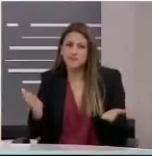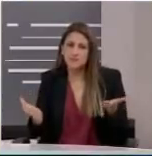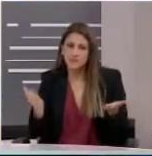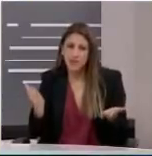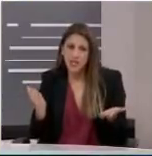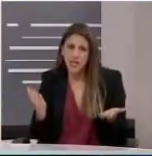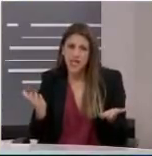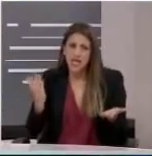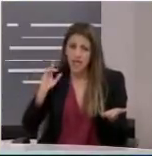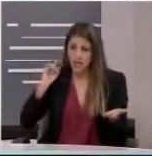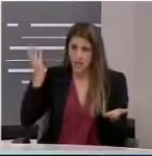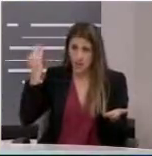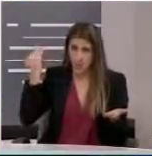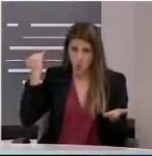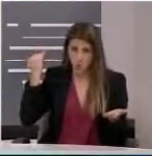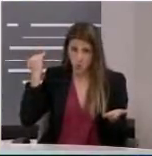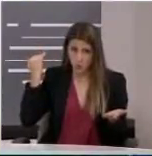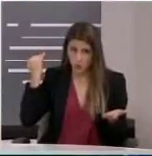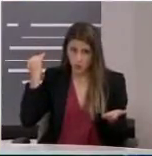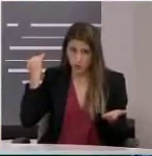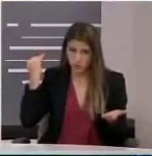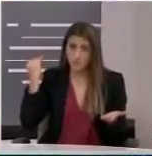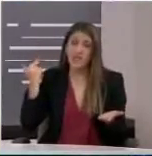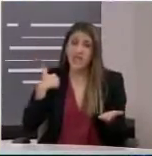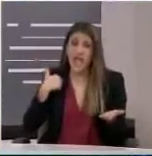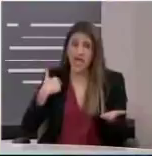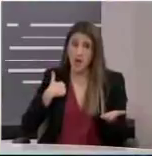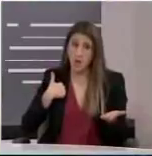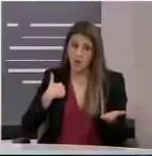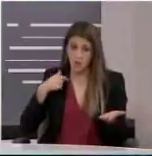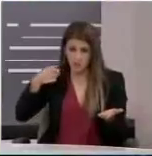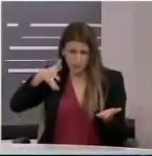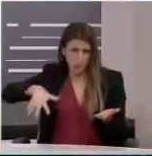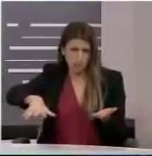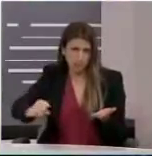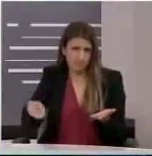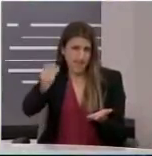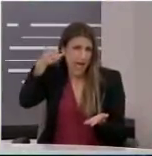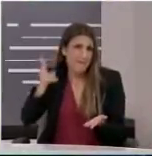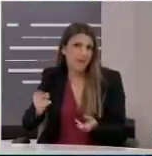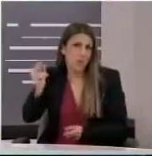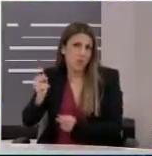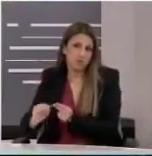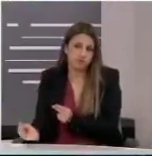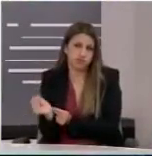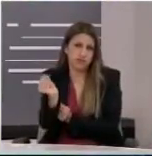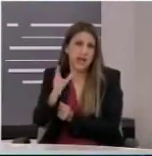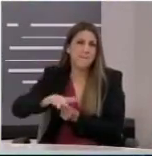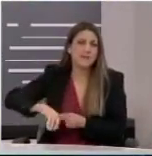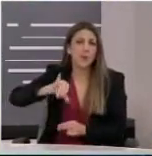δυνατότητας που είχα εγώ την επόμενη μέρα, όχι ενός θερμού επεισοδίου βεβαίως, αλλά ενός επικίνδυνου επεισοδίου, στην ίδια περιοχή των